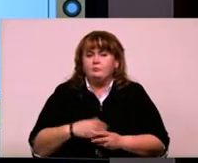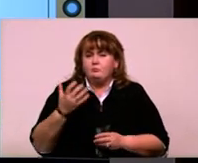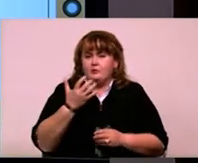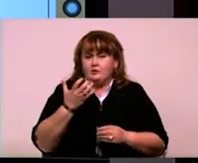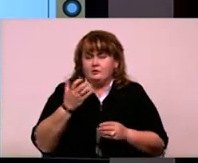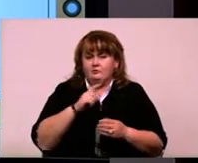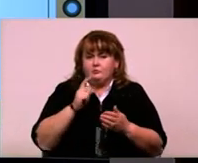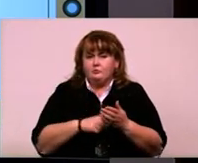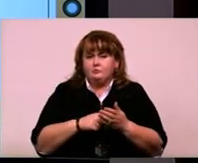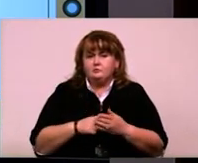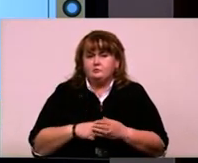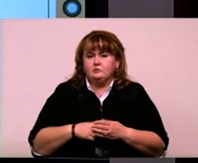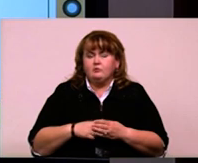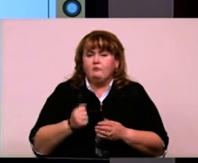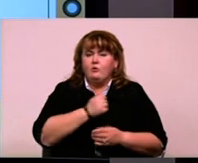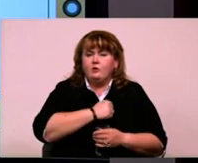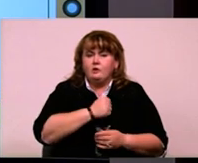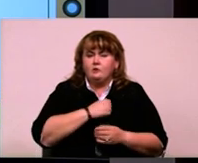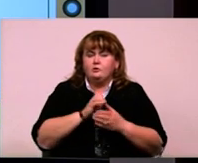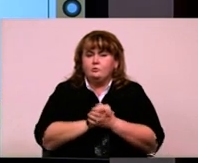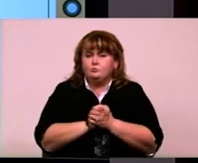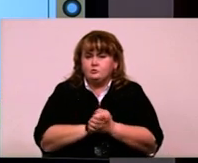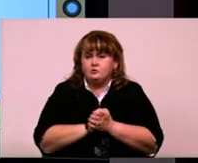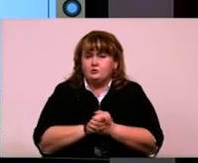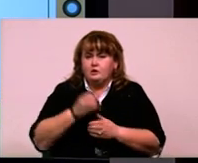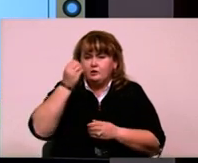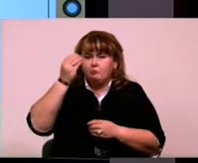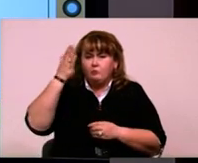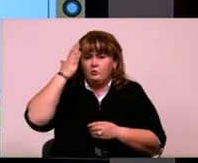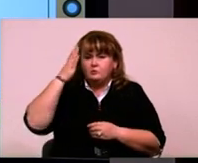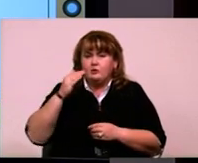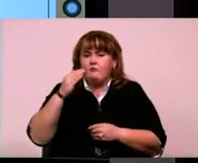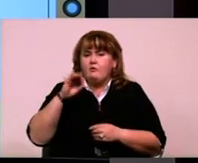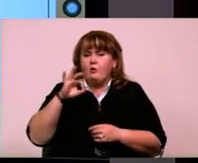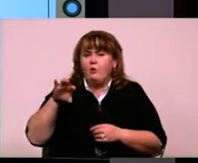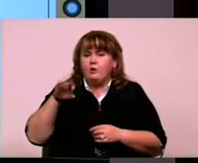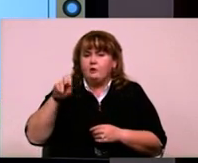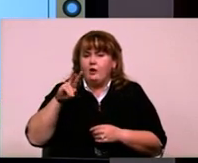Пятый вопрос. Военная дружина японских феодалов